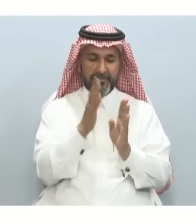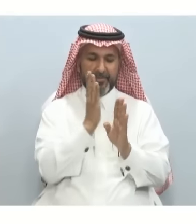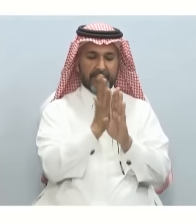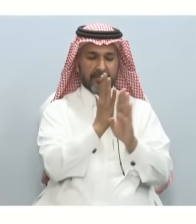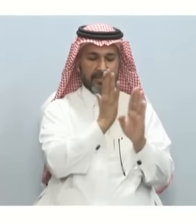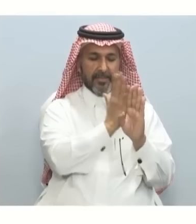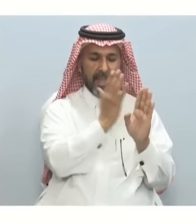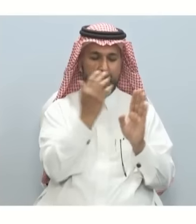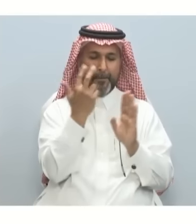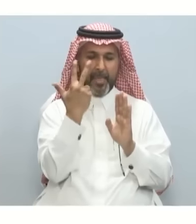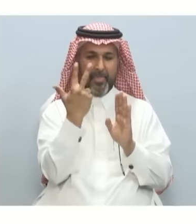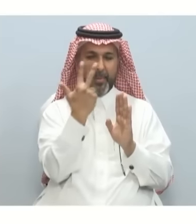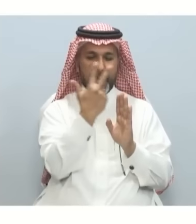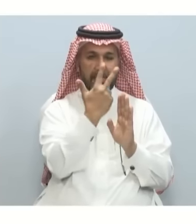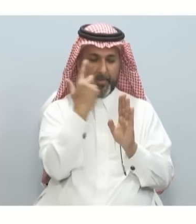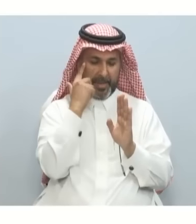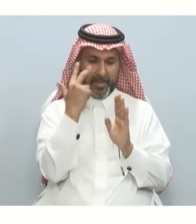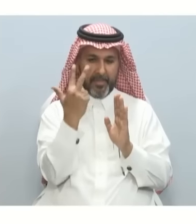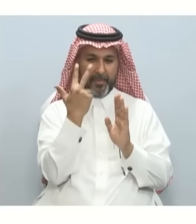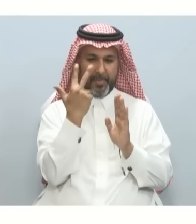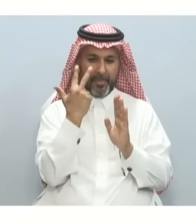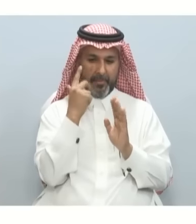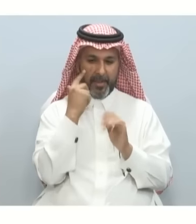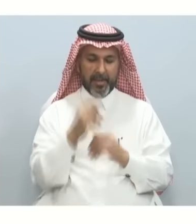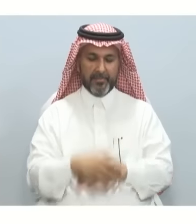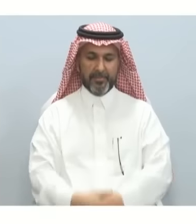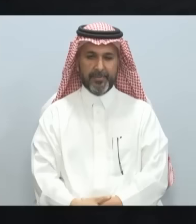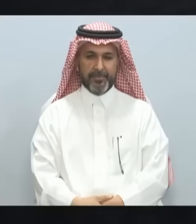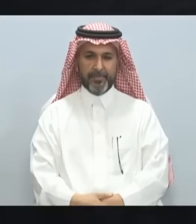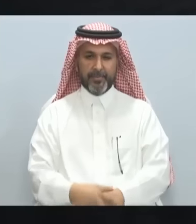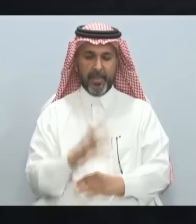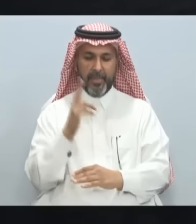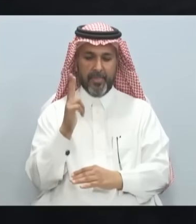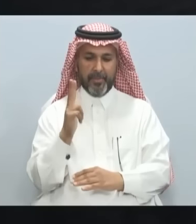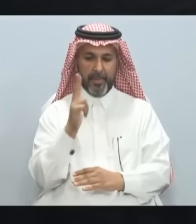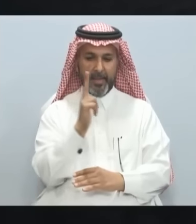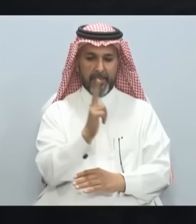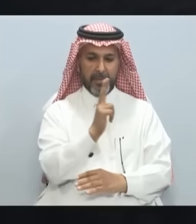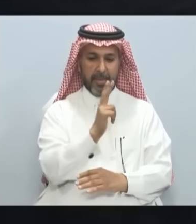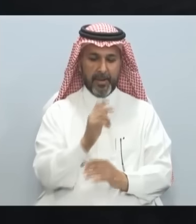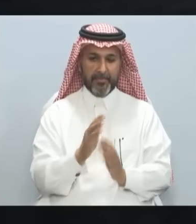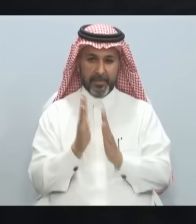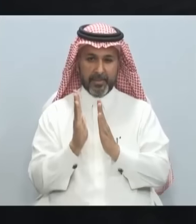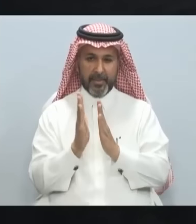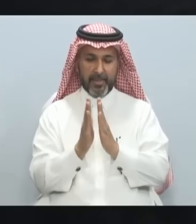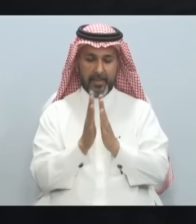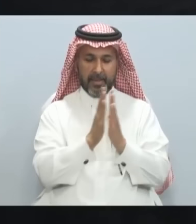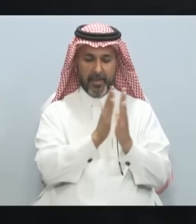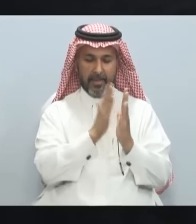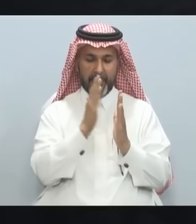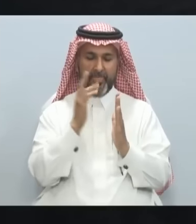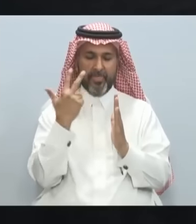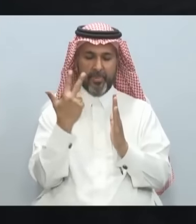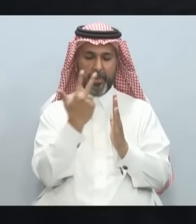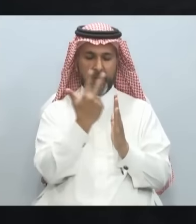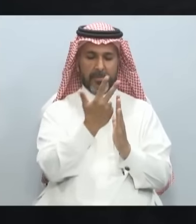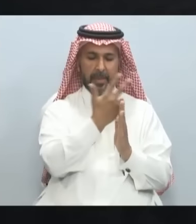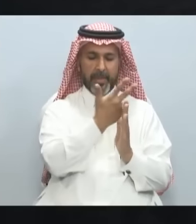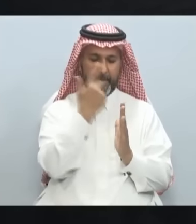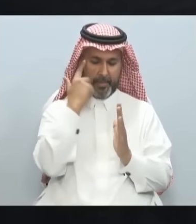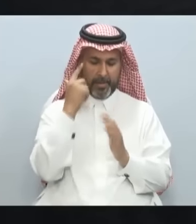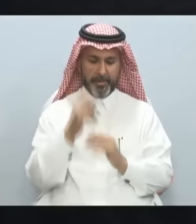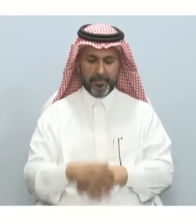ثلاثه صفوف في كل صف تمام طاولات اذا اصبح عددها 24 الى الان لدينا ثلاث طرق طريقه